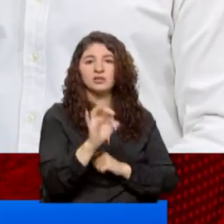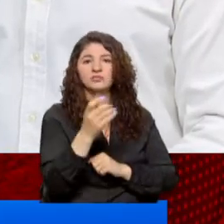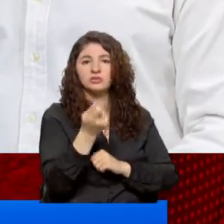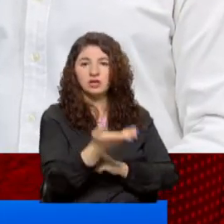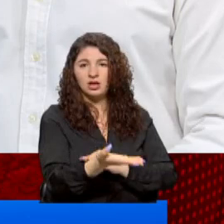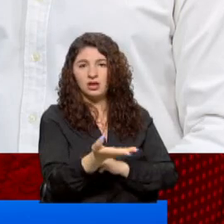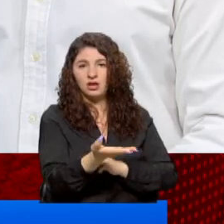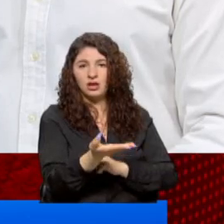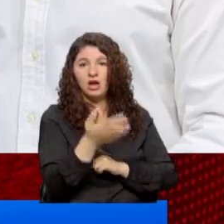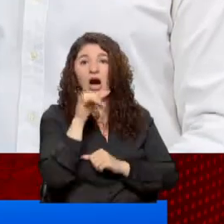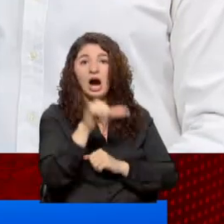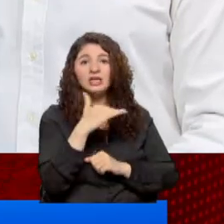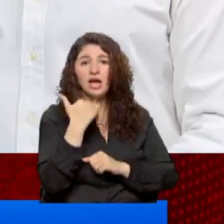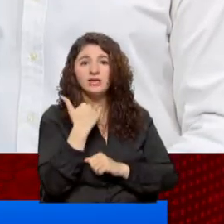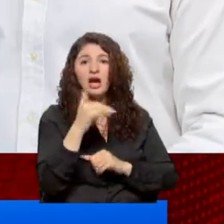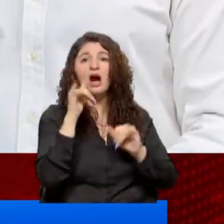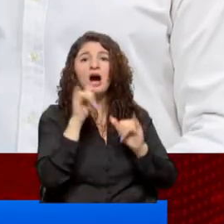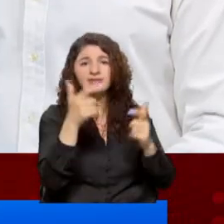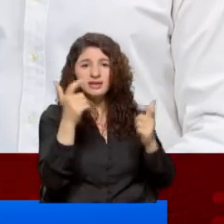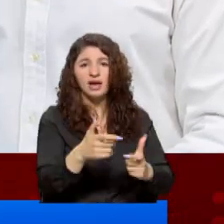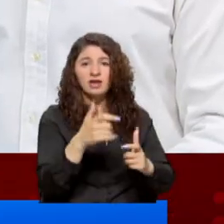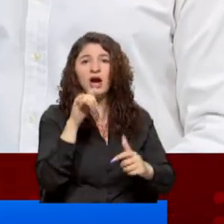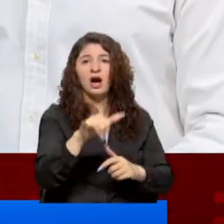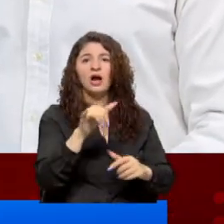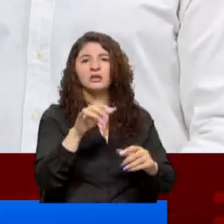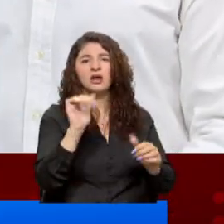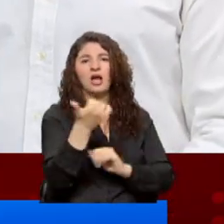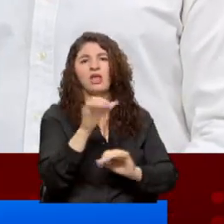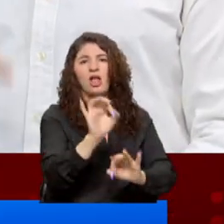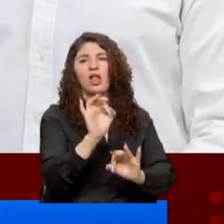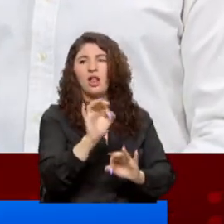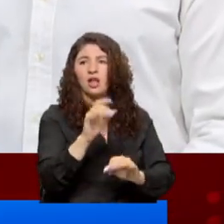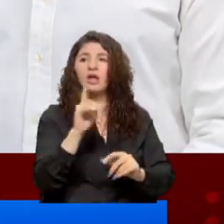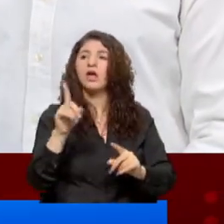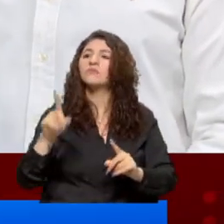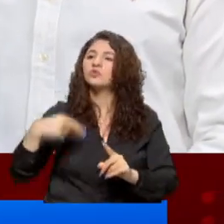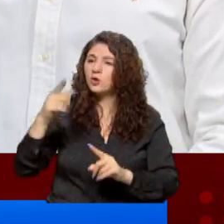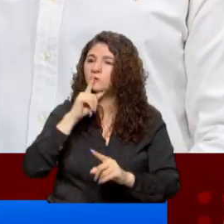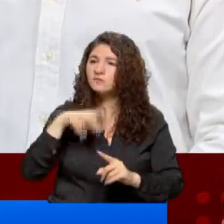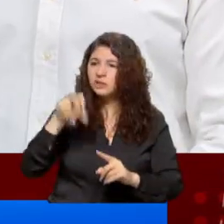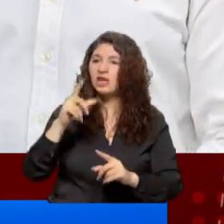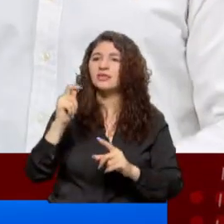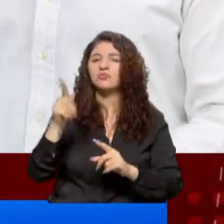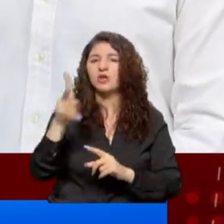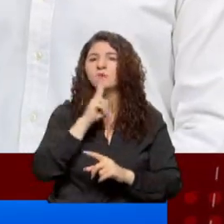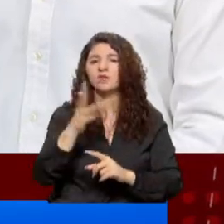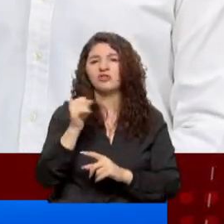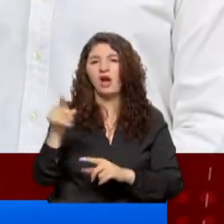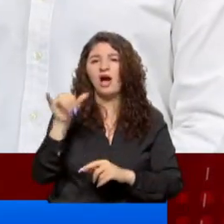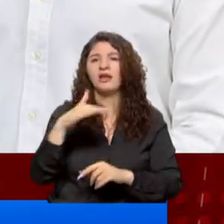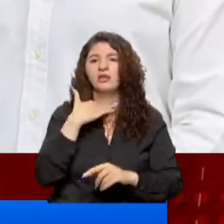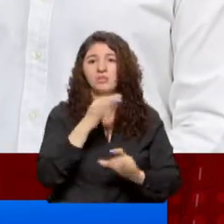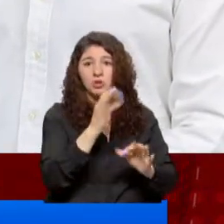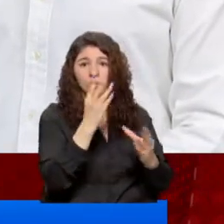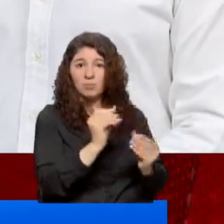liraya aynı et aynı yerde aynı kalite bir sonra 180 Ondan sonra Temmuza doğru 200 olacak